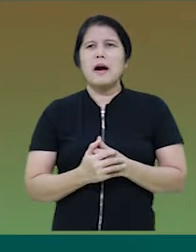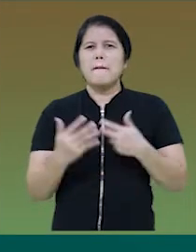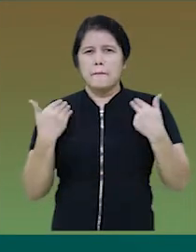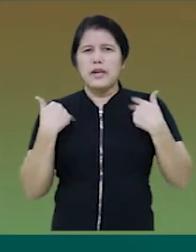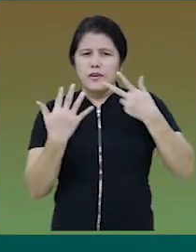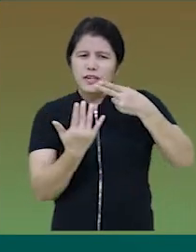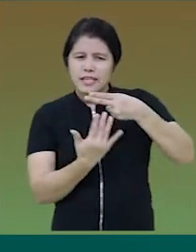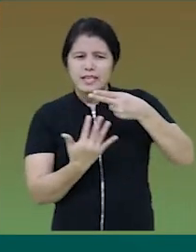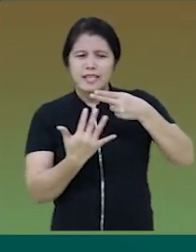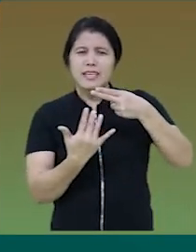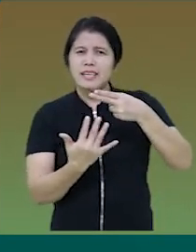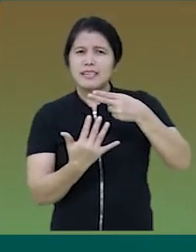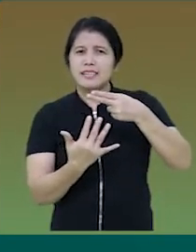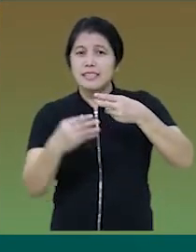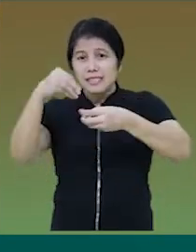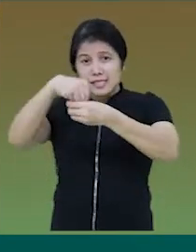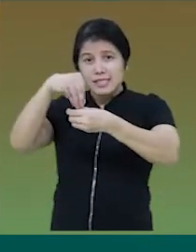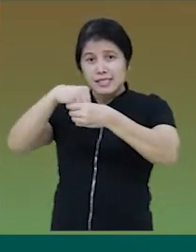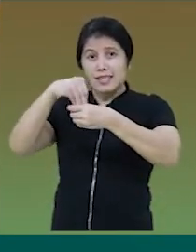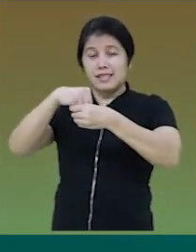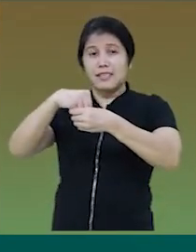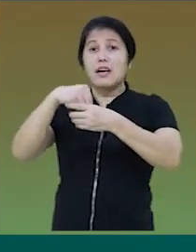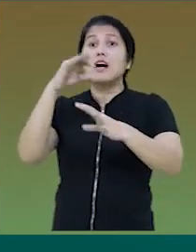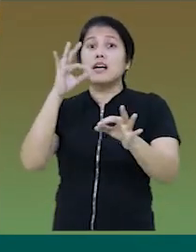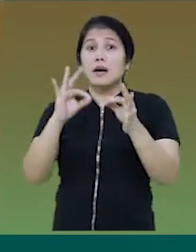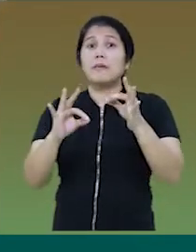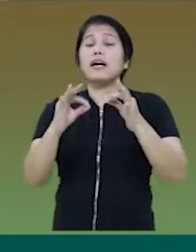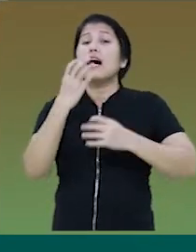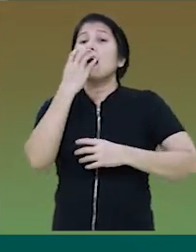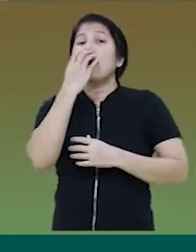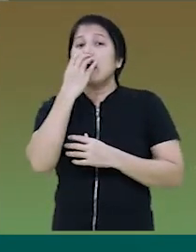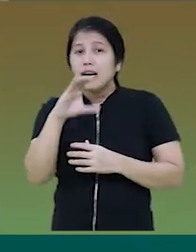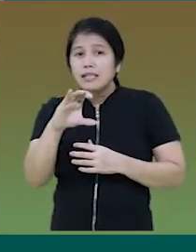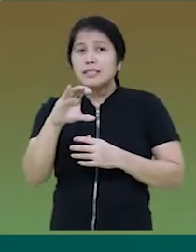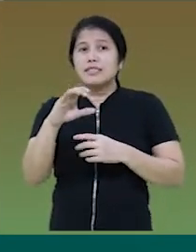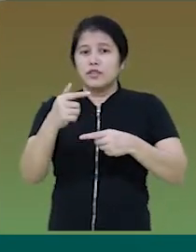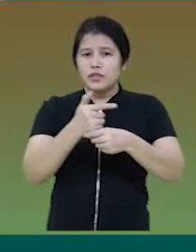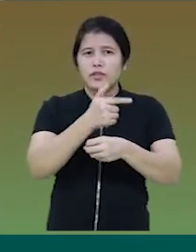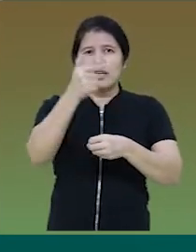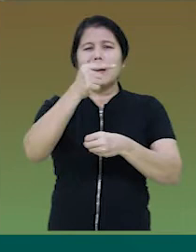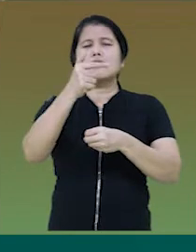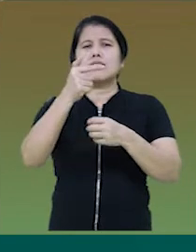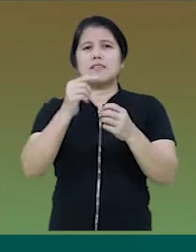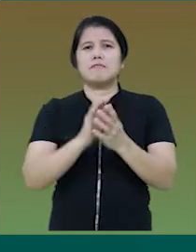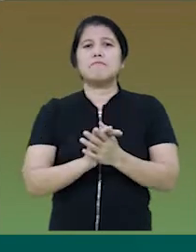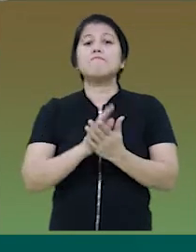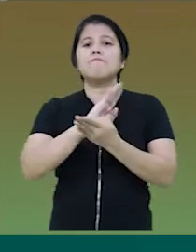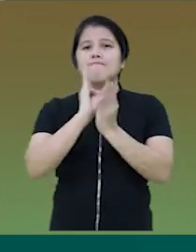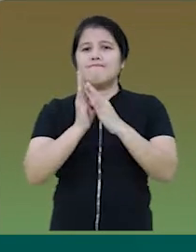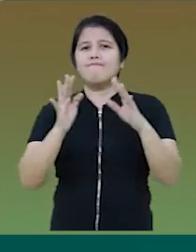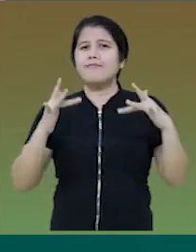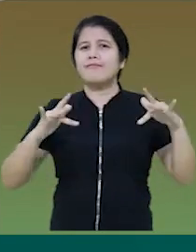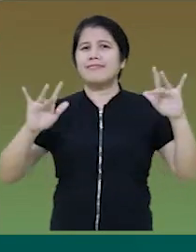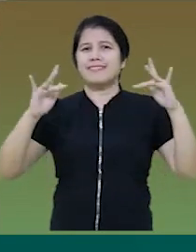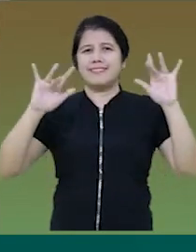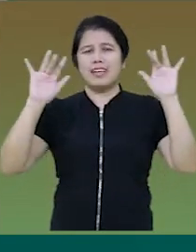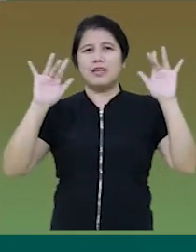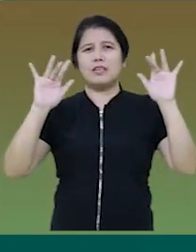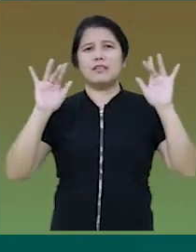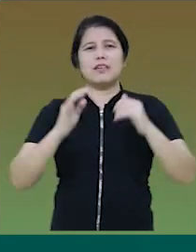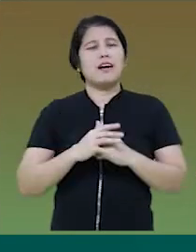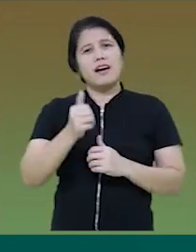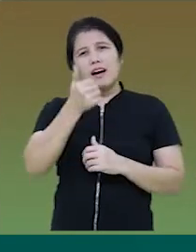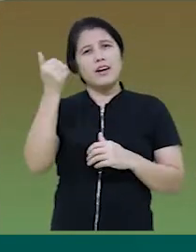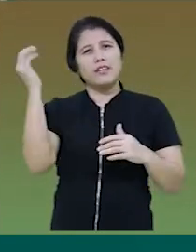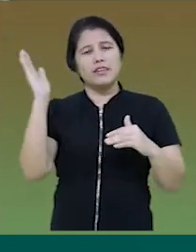para mapainit ang gas na nasa loob nito. Kapag kasi mainit ang gas, mas nagiging magaan ito. Bukod po